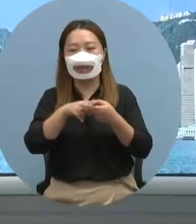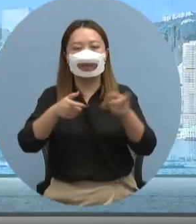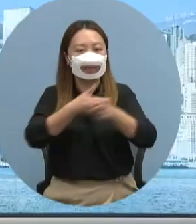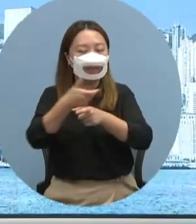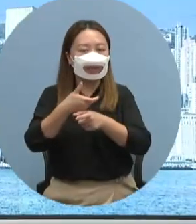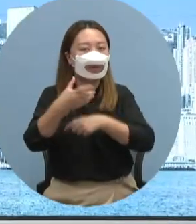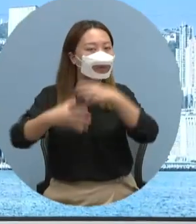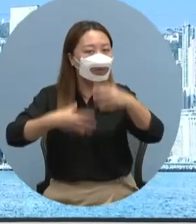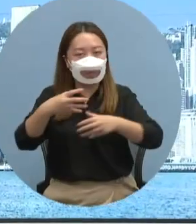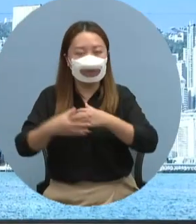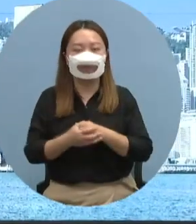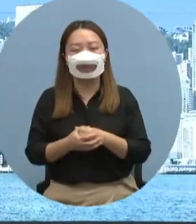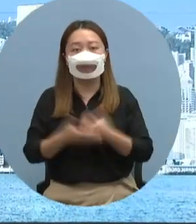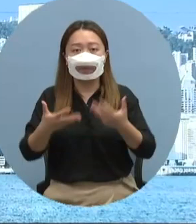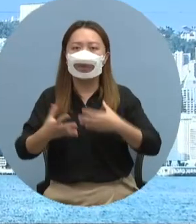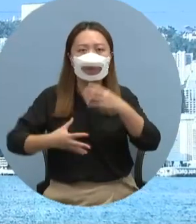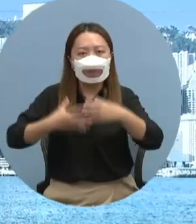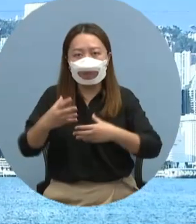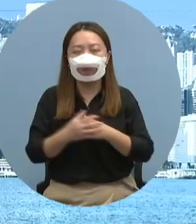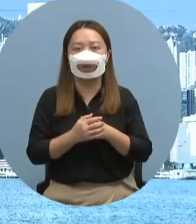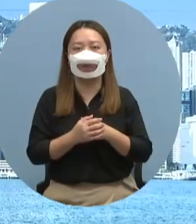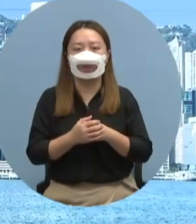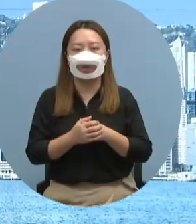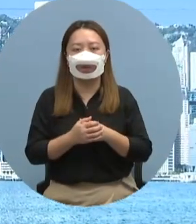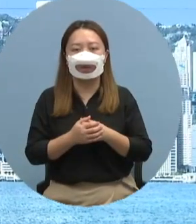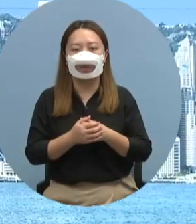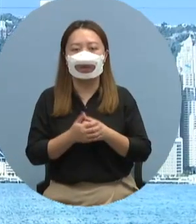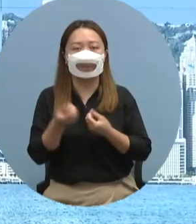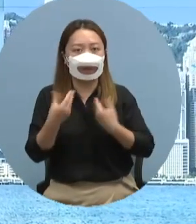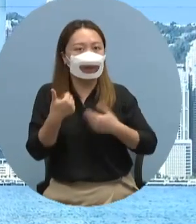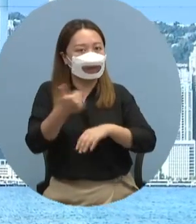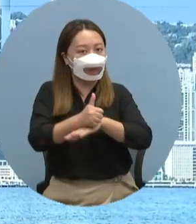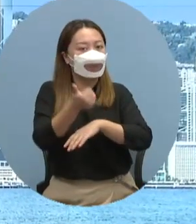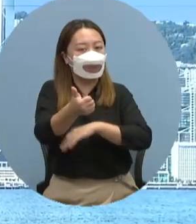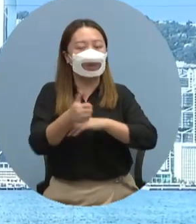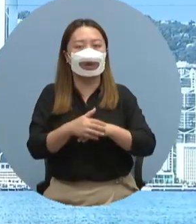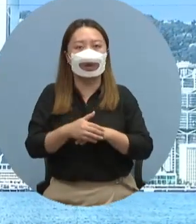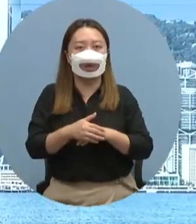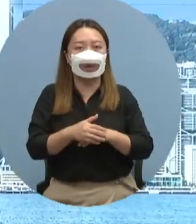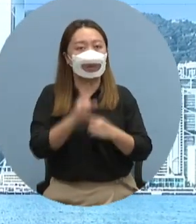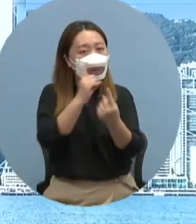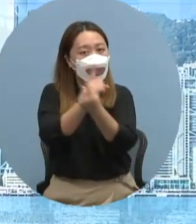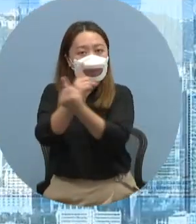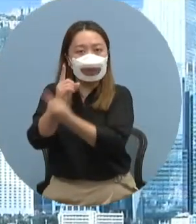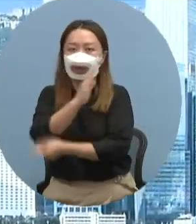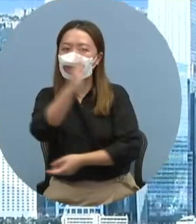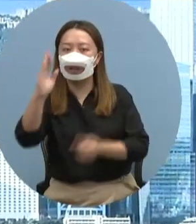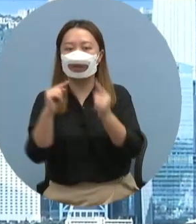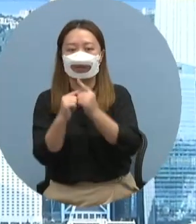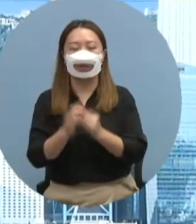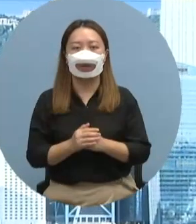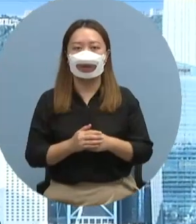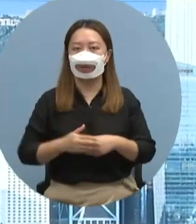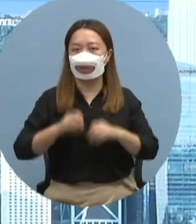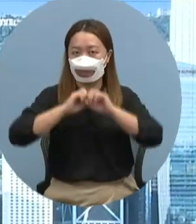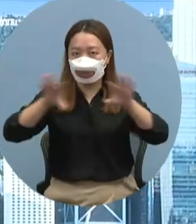議。今次嘅會議咧，係充分俾到機會我去同不同嘅人士説好香